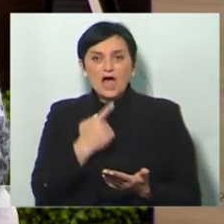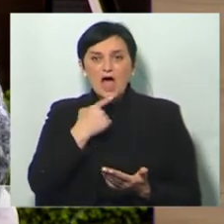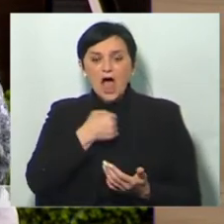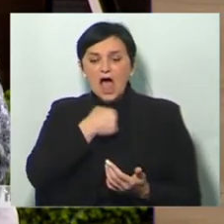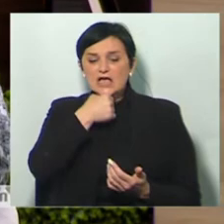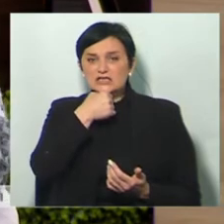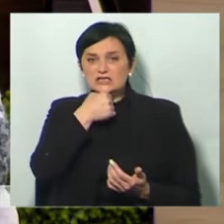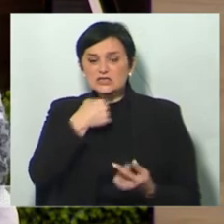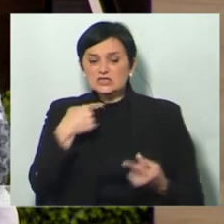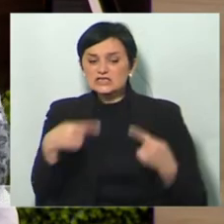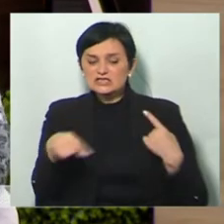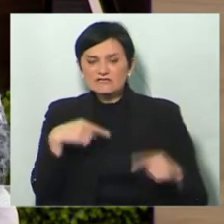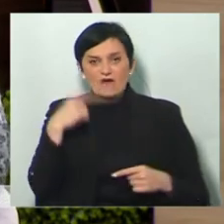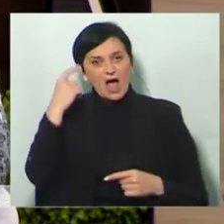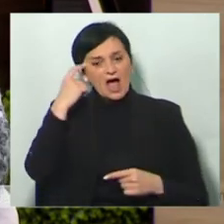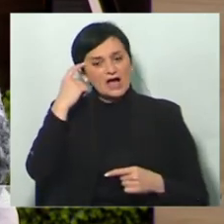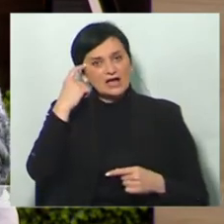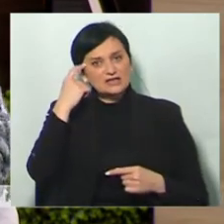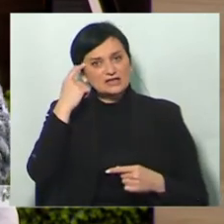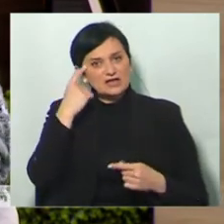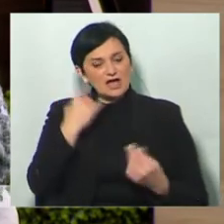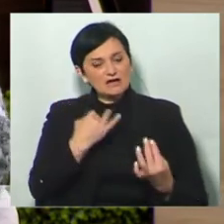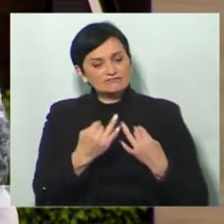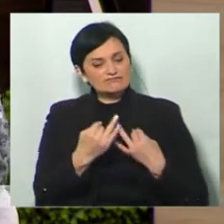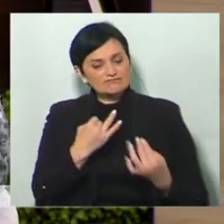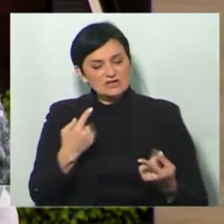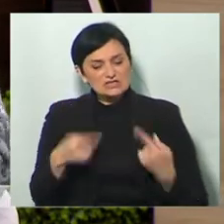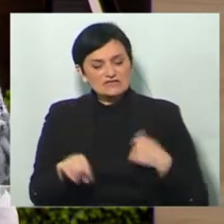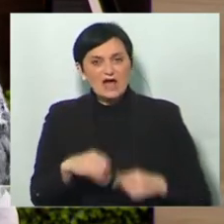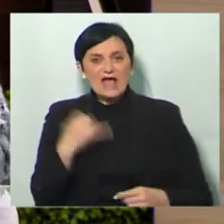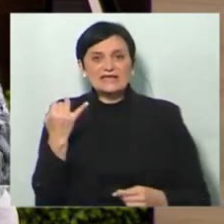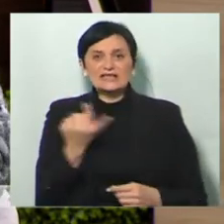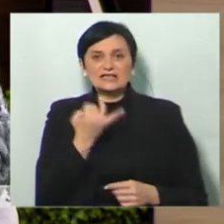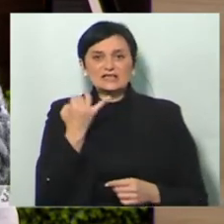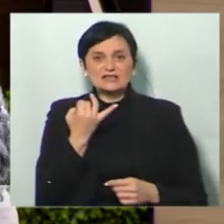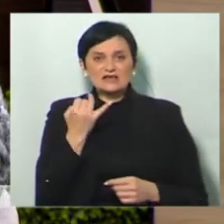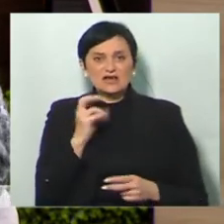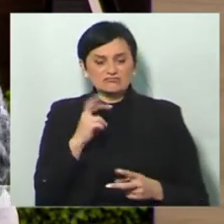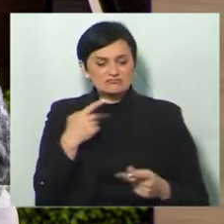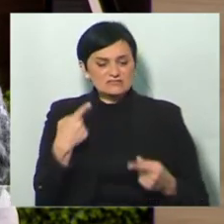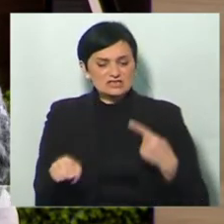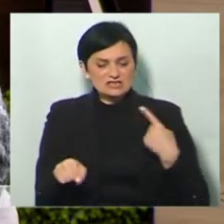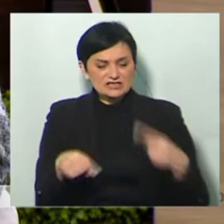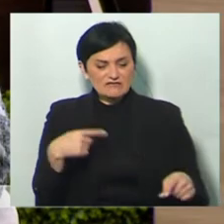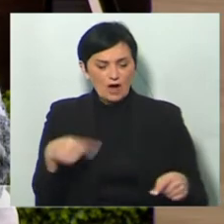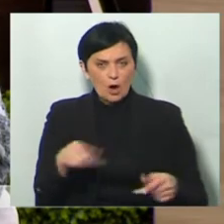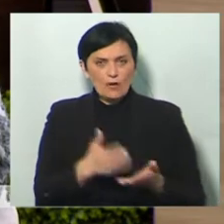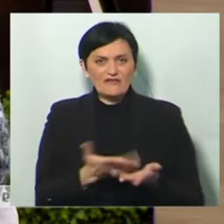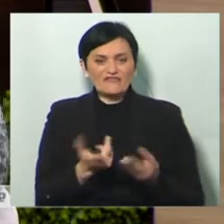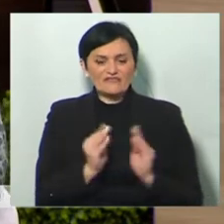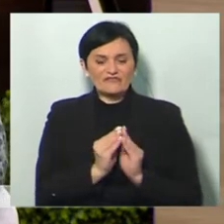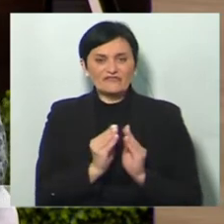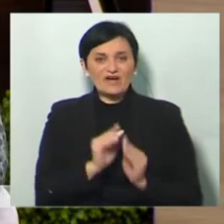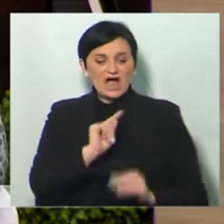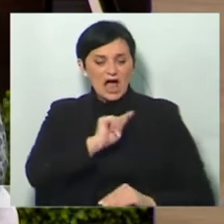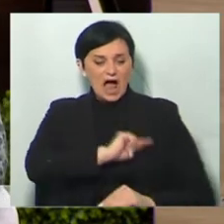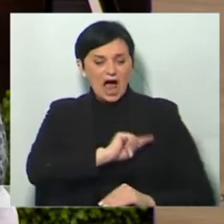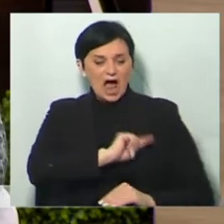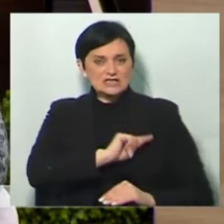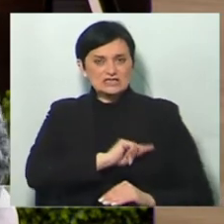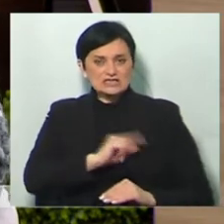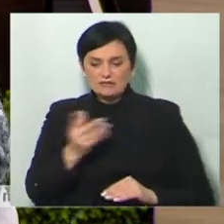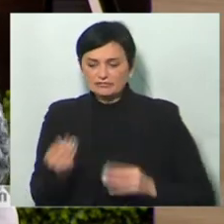ასაკობრივი სხვაობა, ინტელექტუალური სხვაობა, ინტერესთა სხვაობა, ვთქვათ, იგივე